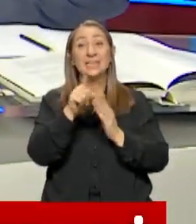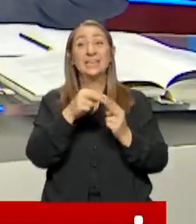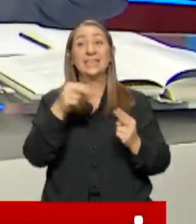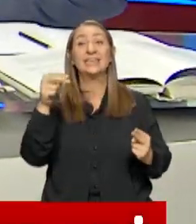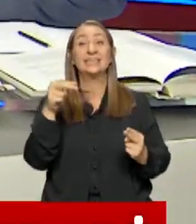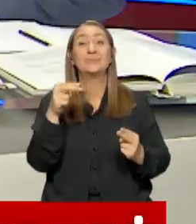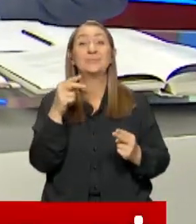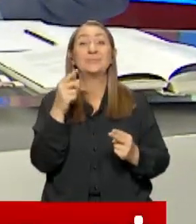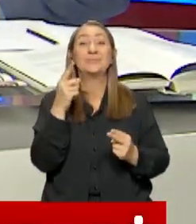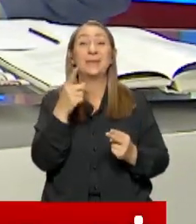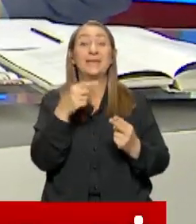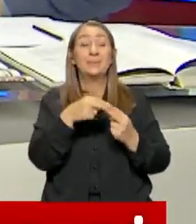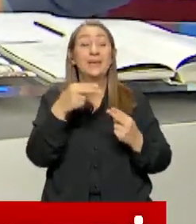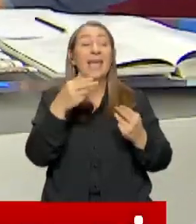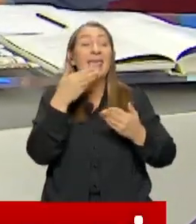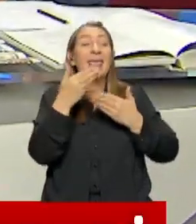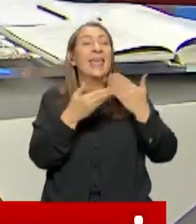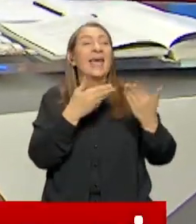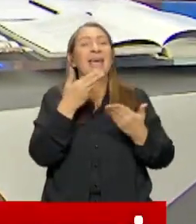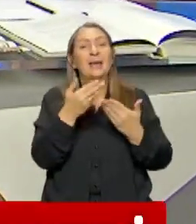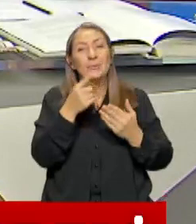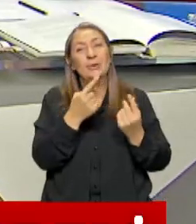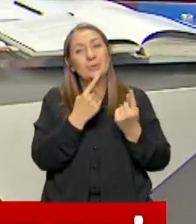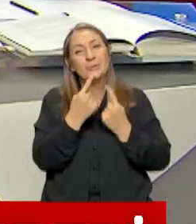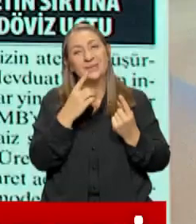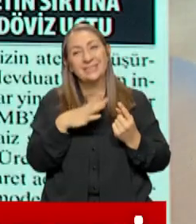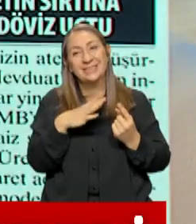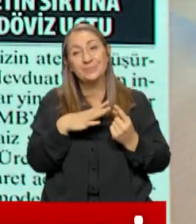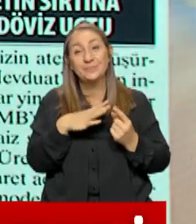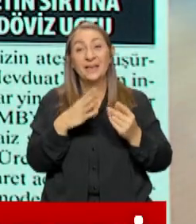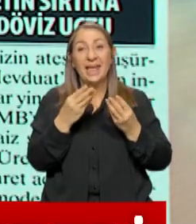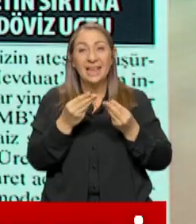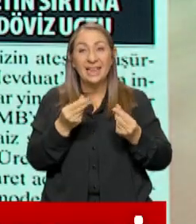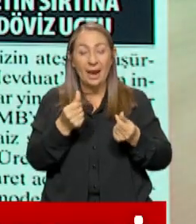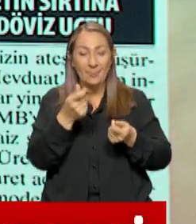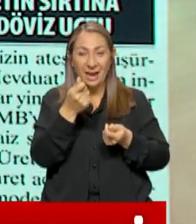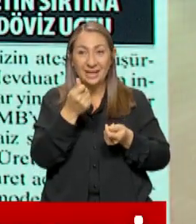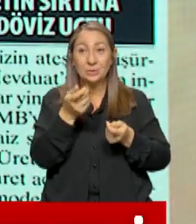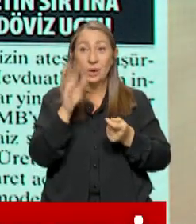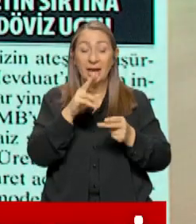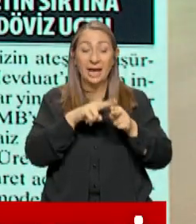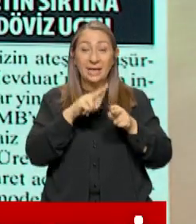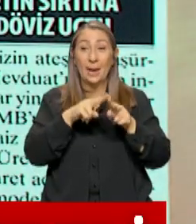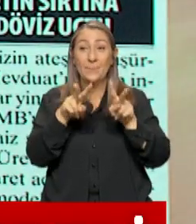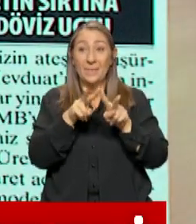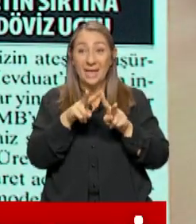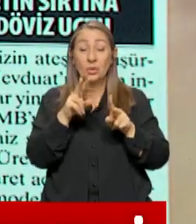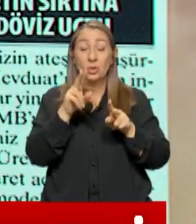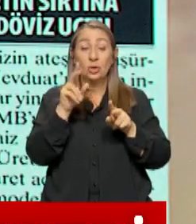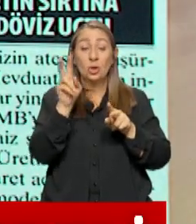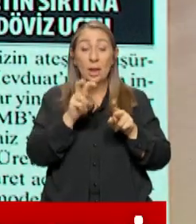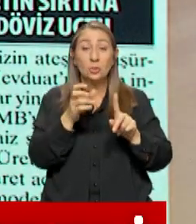güzel Başarı Masalı Belki bunu da konuşuruz eritilen rezervinin ardından devreye sokulan kkm'de